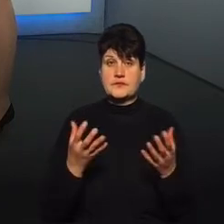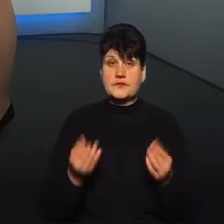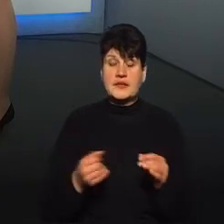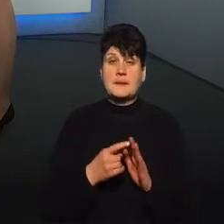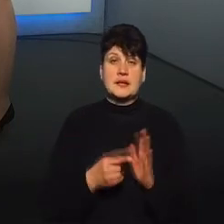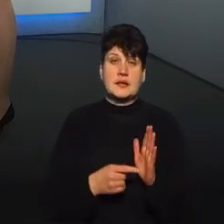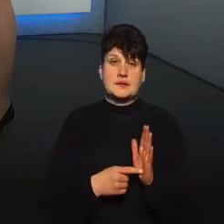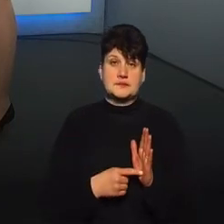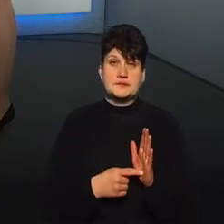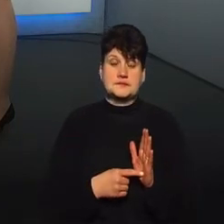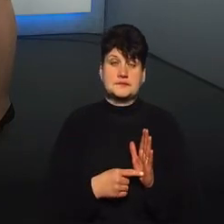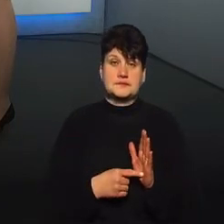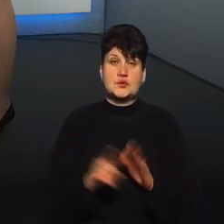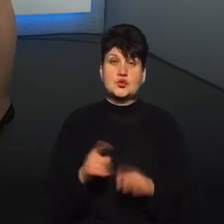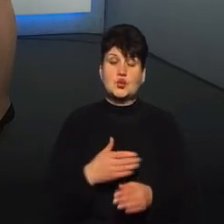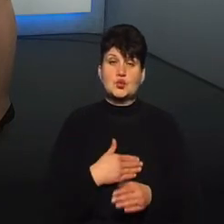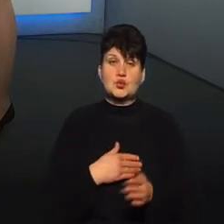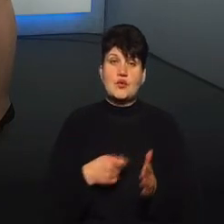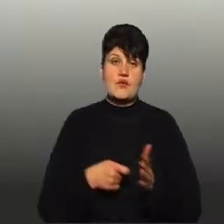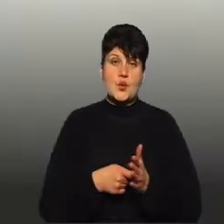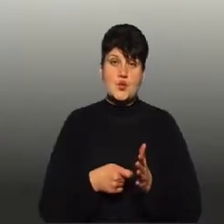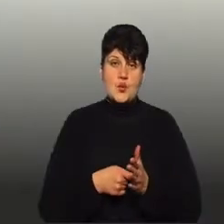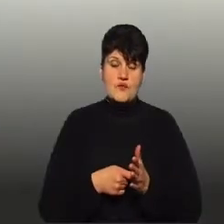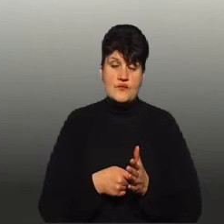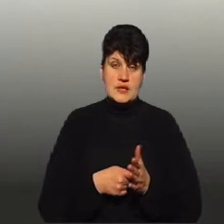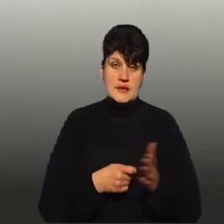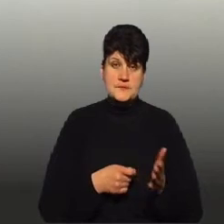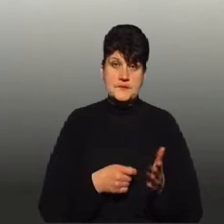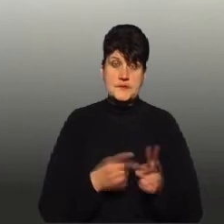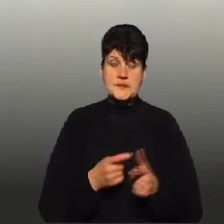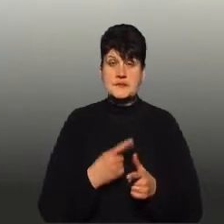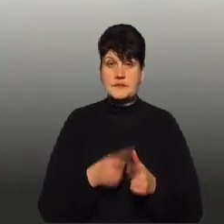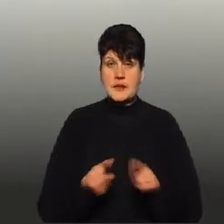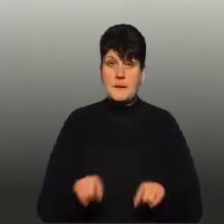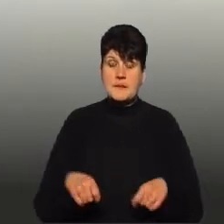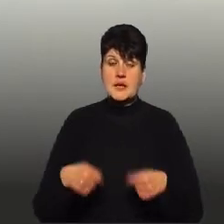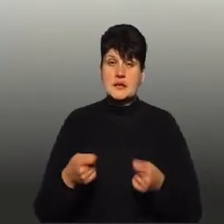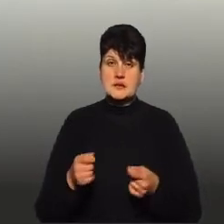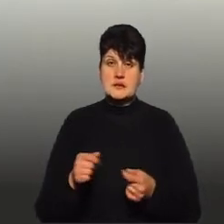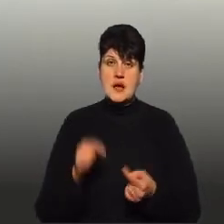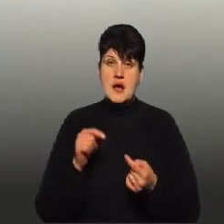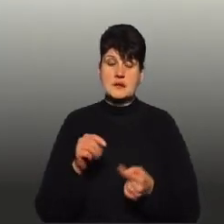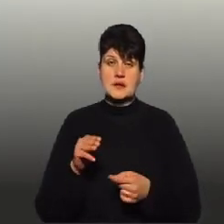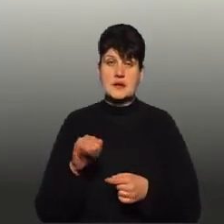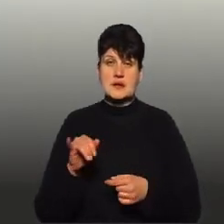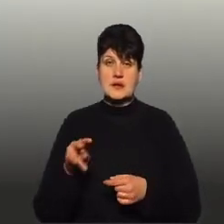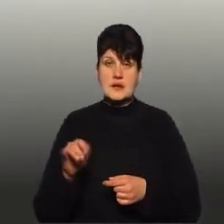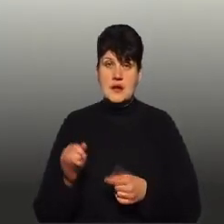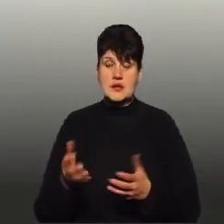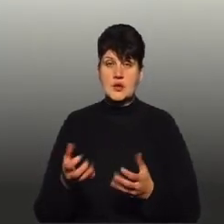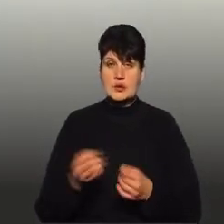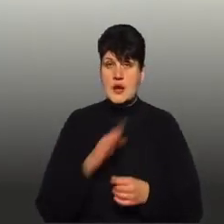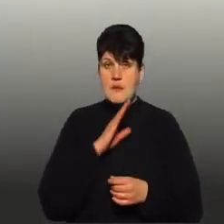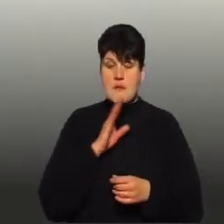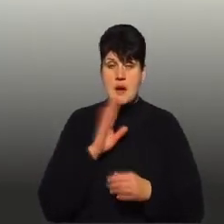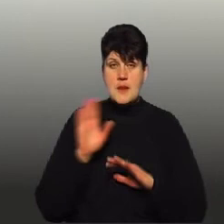щодо грудного вигодовування. Чи передаються антитіла, які отримує мама після вакцинації, дитині? Дякую